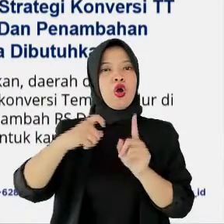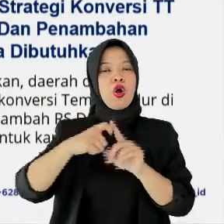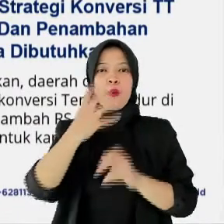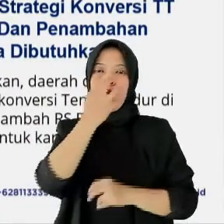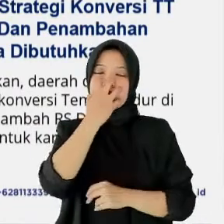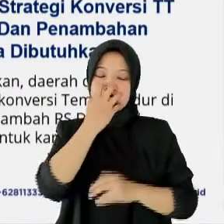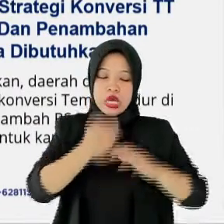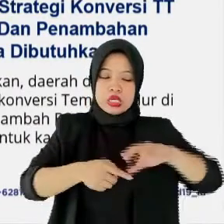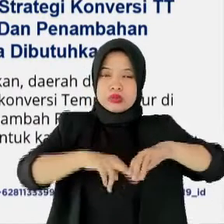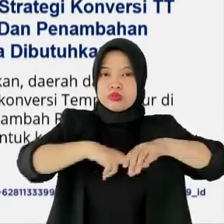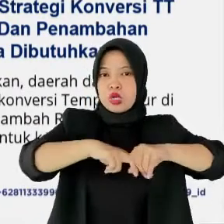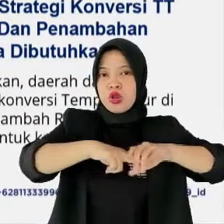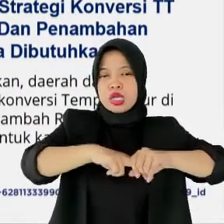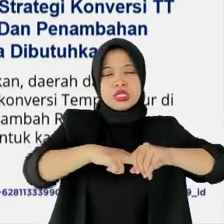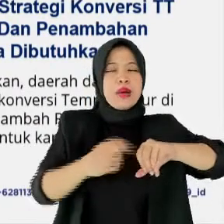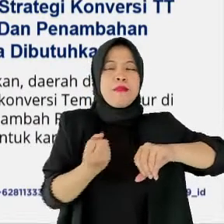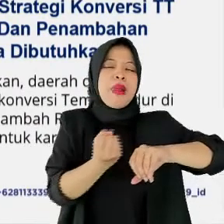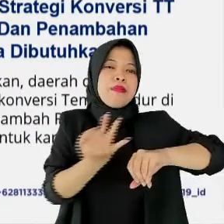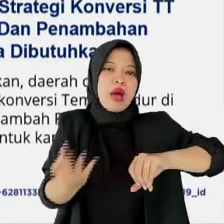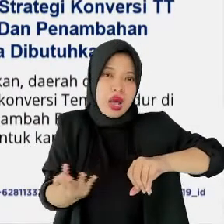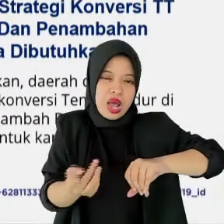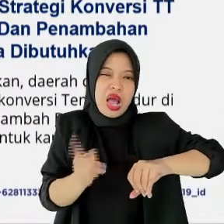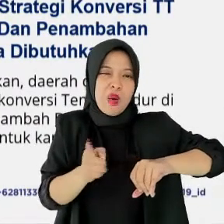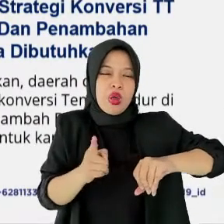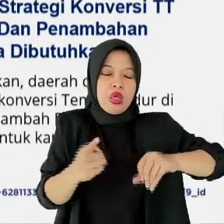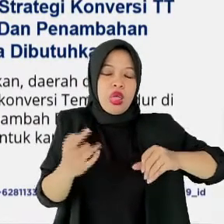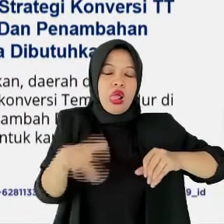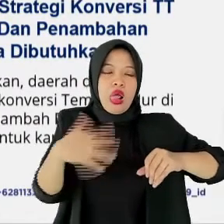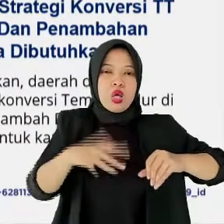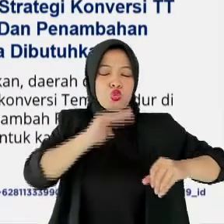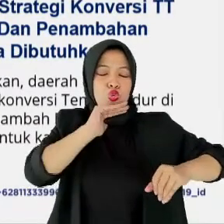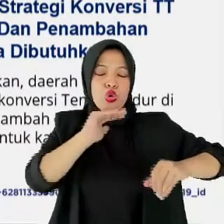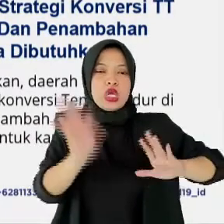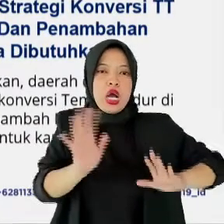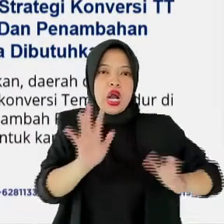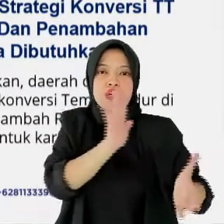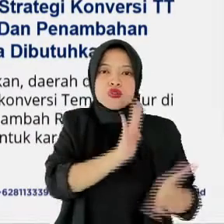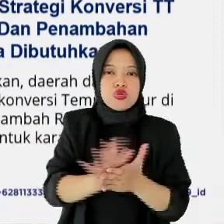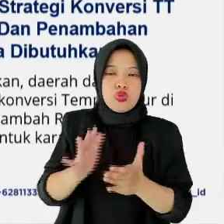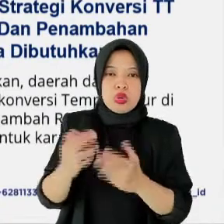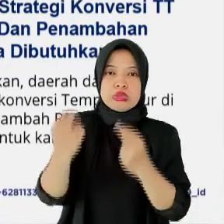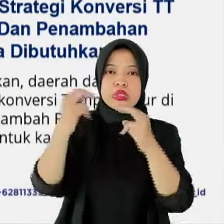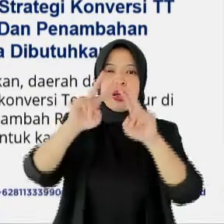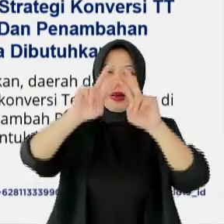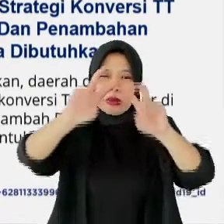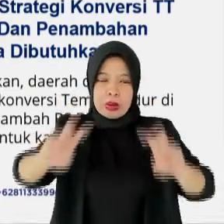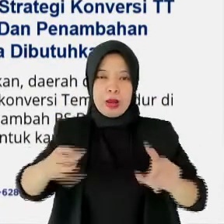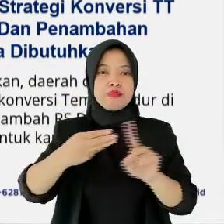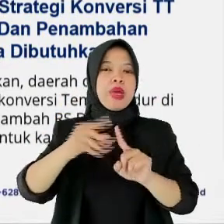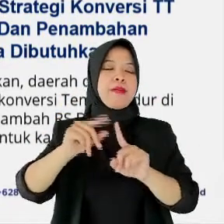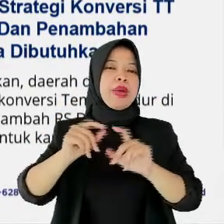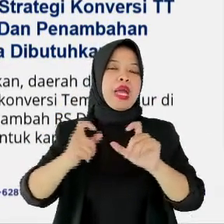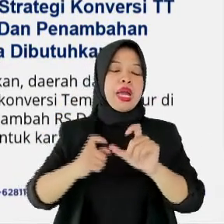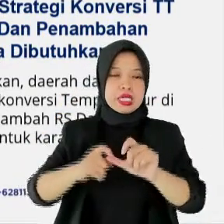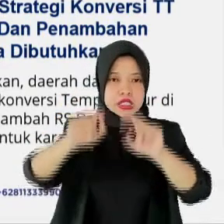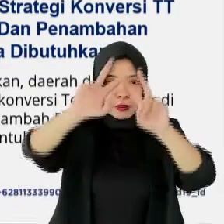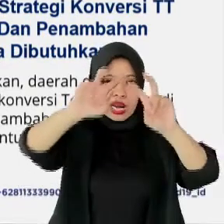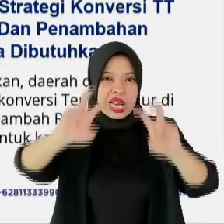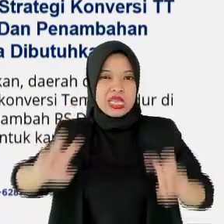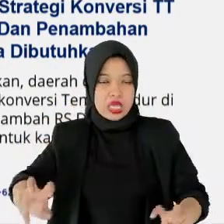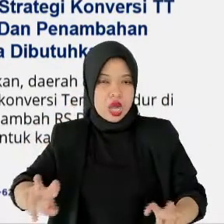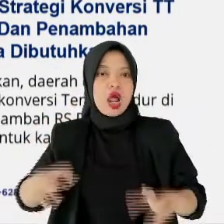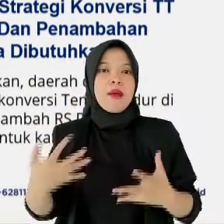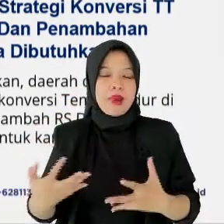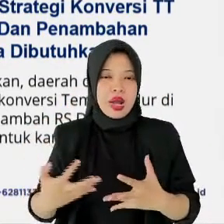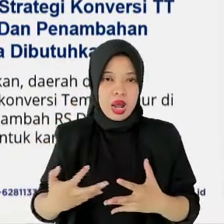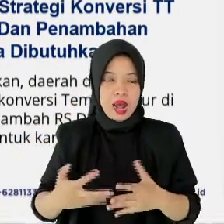oksigennya. Kita akan lihat, kalau misalnya sudah mulai ada perburukan, jangan nunggu. Salah satu survei dari BPS, kalau nggak salah Dokter Lola, salah satu